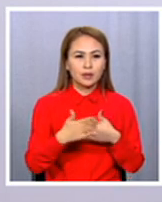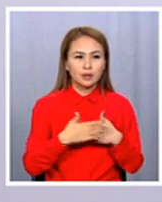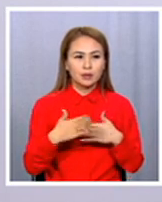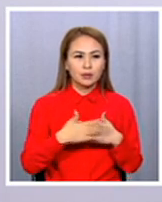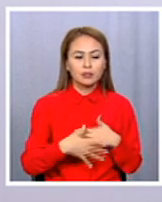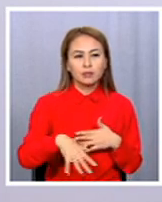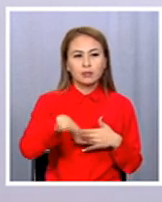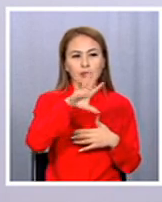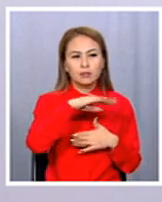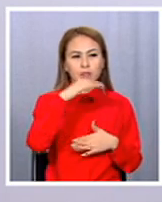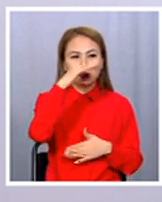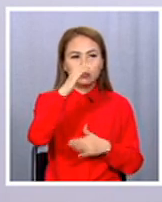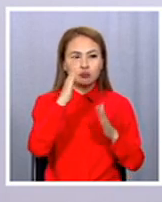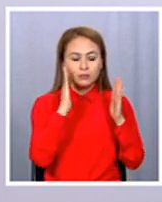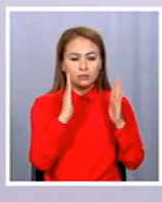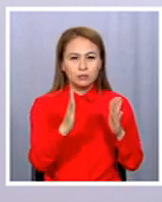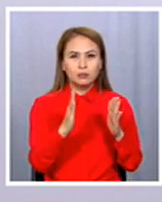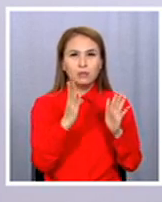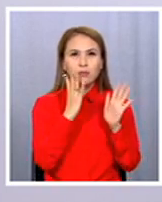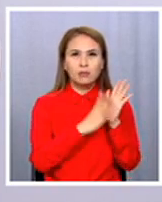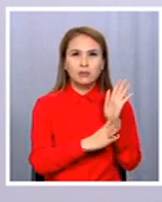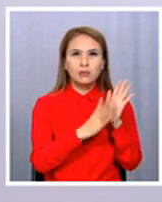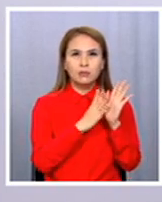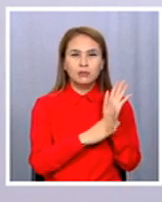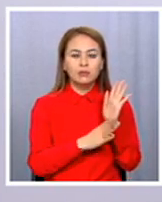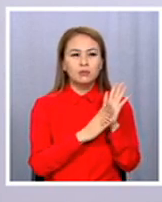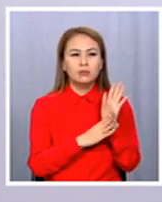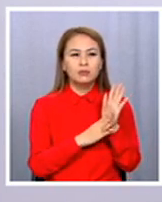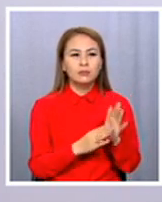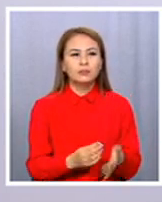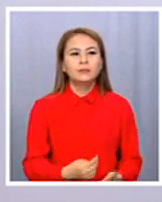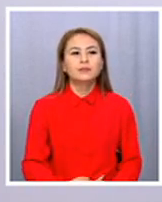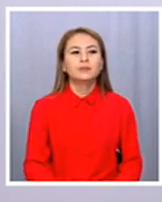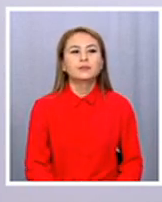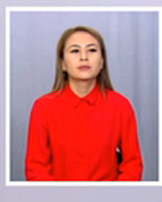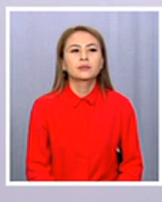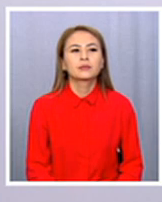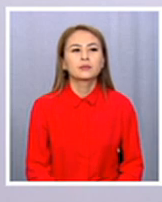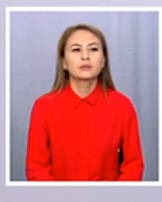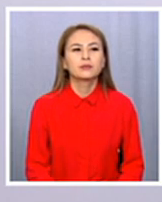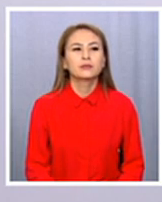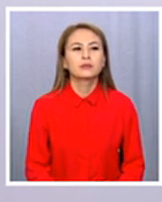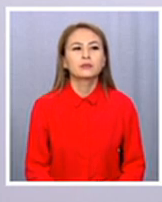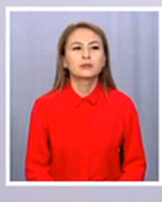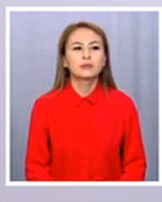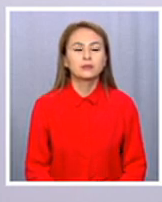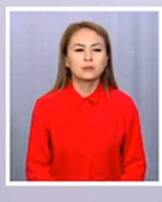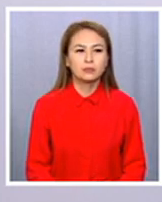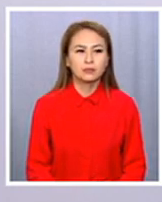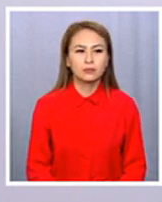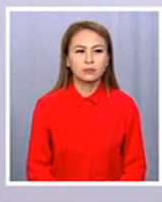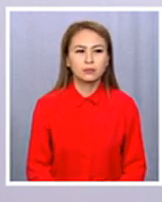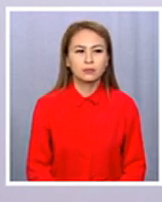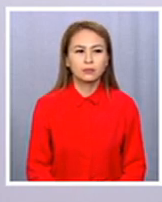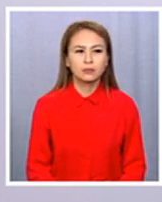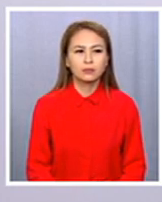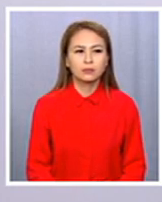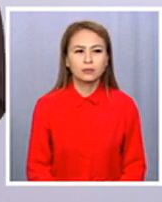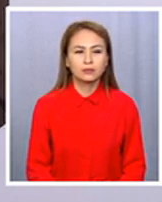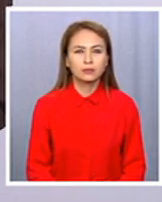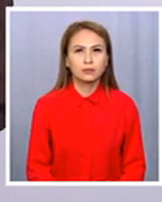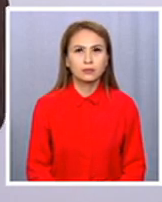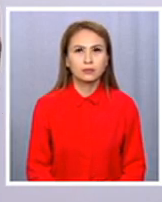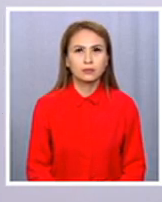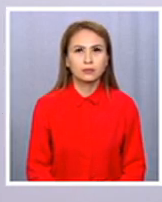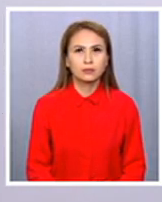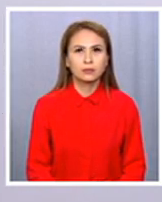барлық бұрыштар бізге 90 градусты береді. Көрсетейік. Неке? Мына бұрышына қарайтын болсақ, дәлме-дәл 90 градусқа